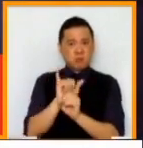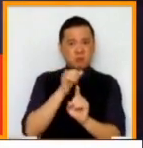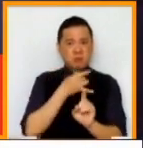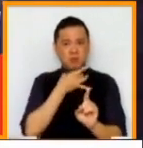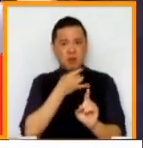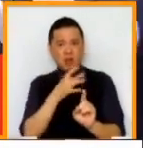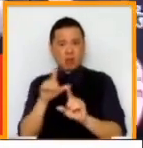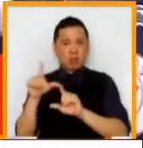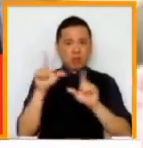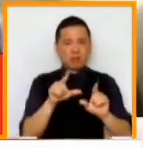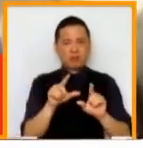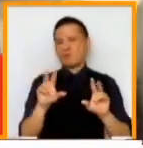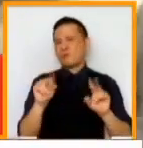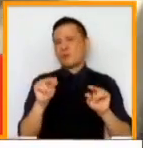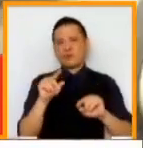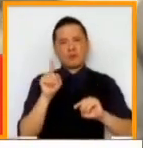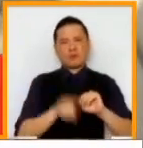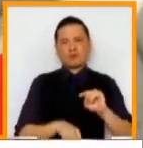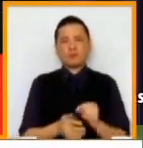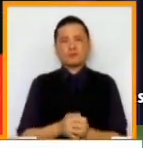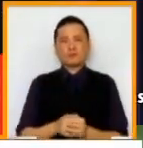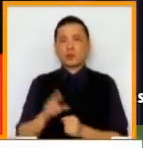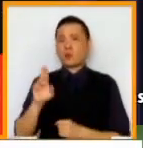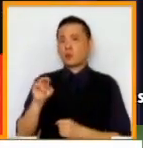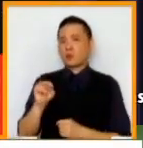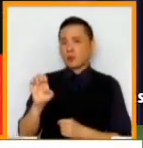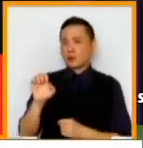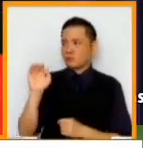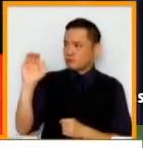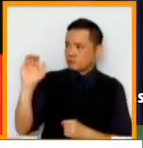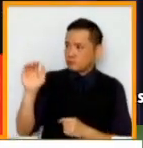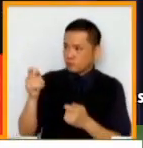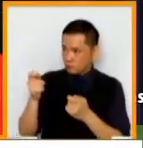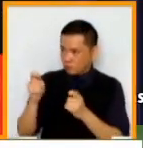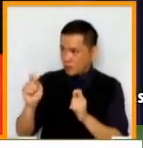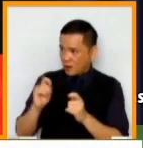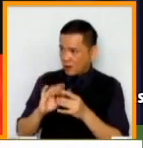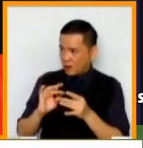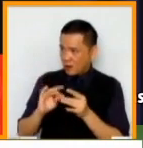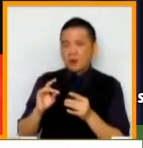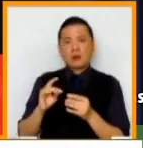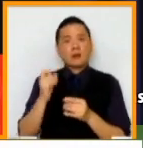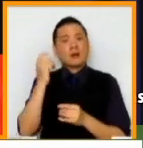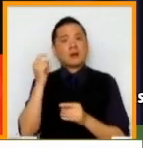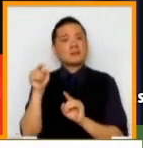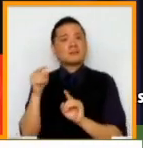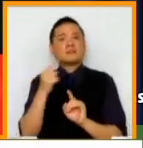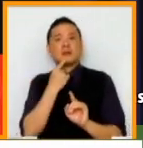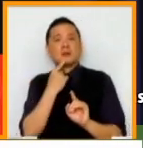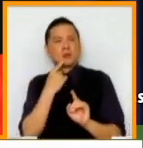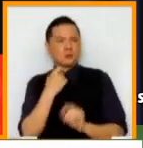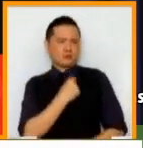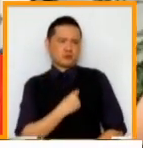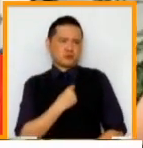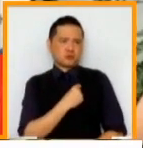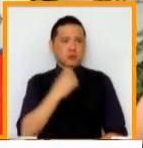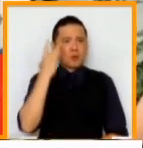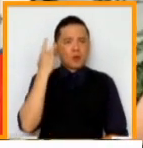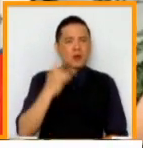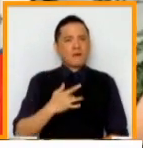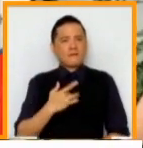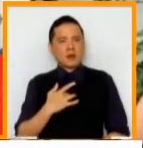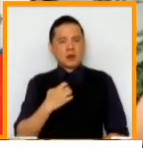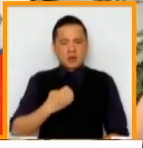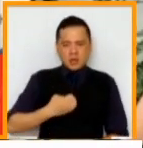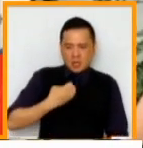Sinisika pa naming makuha ang komento ni Roque dito, pero nauna na siyang nagsorry sa mga doktor na sinabing naging emosyonal lang daw siya. Nagkomento